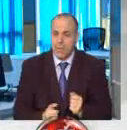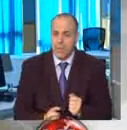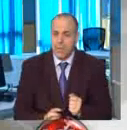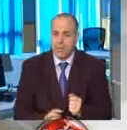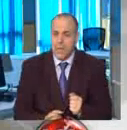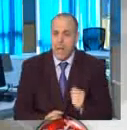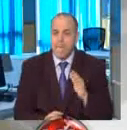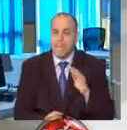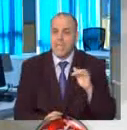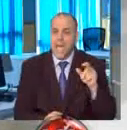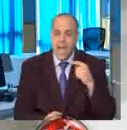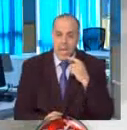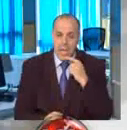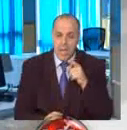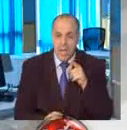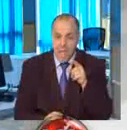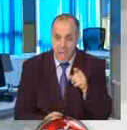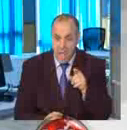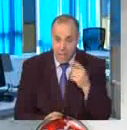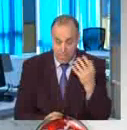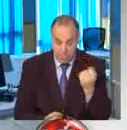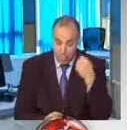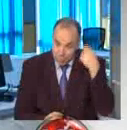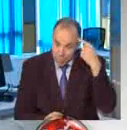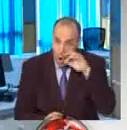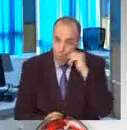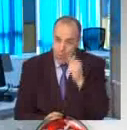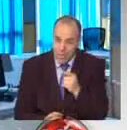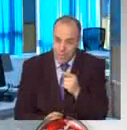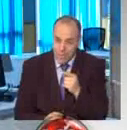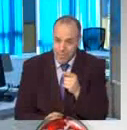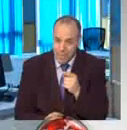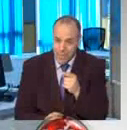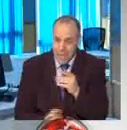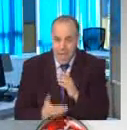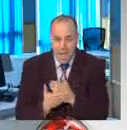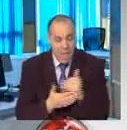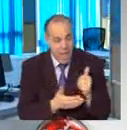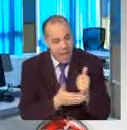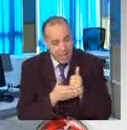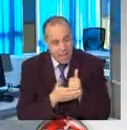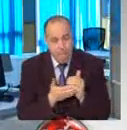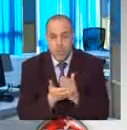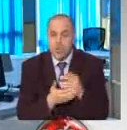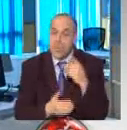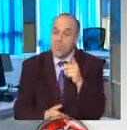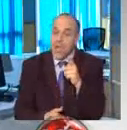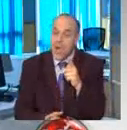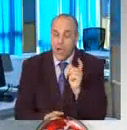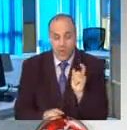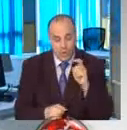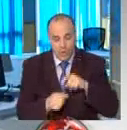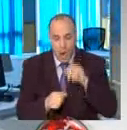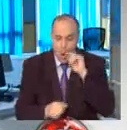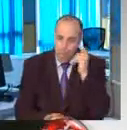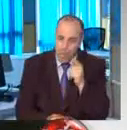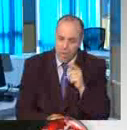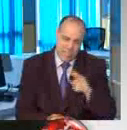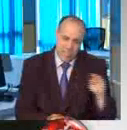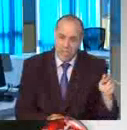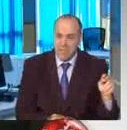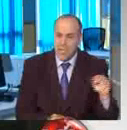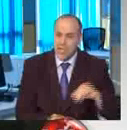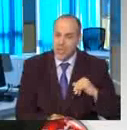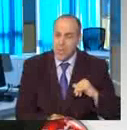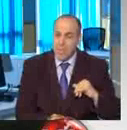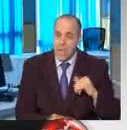البيتيات. ولأجل أن يتحقق حلمه ويوفر الدعم لمشروعه، شارك فاروق كغيره من